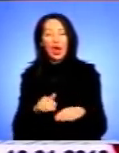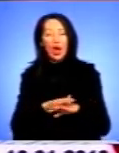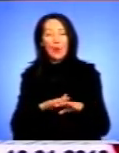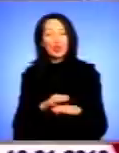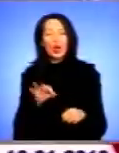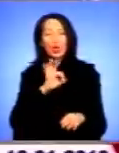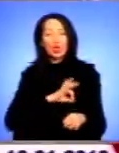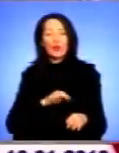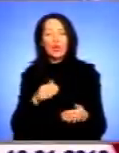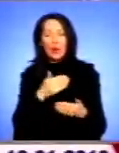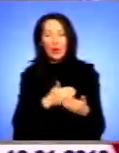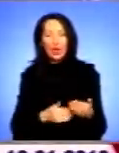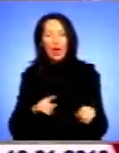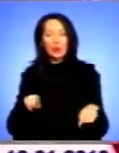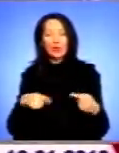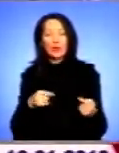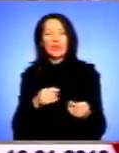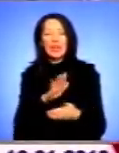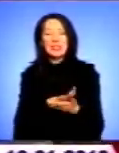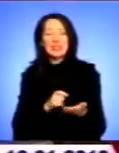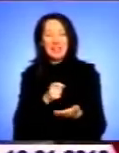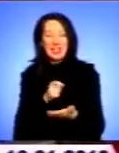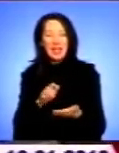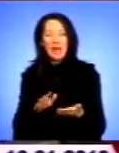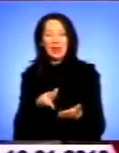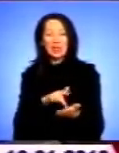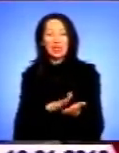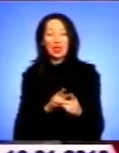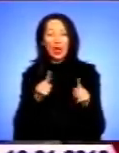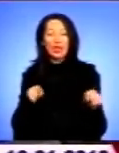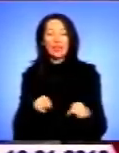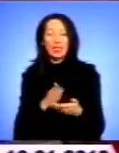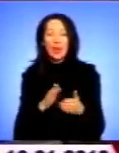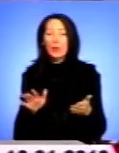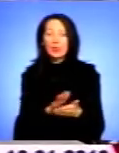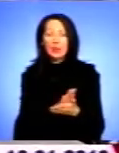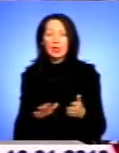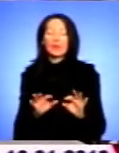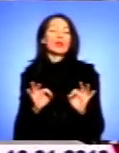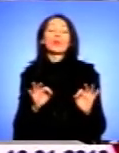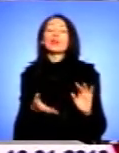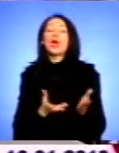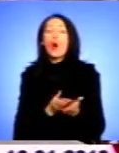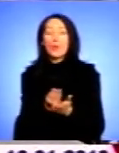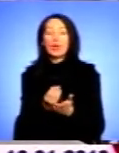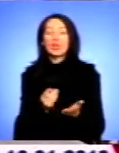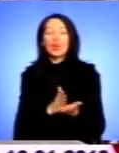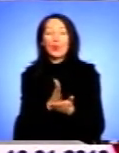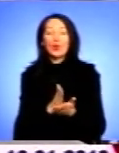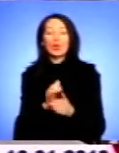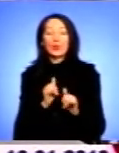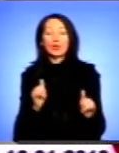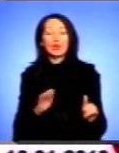програмою створення заяви реєстраційної картки є безоплатним, а інформація про платні послуги в інтернеті поширюється